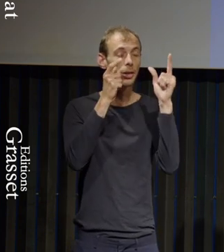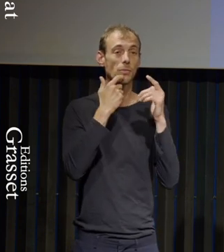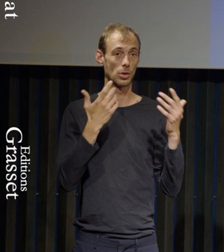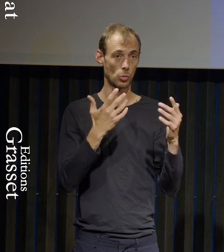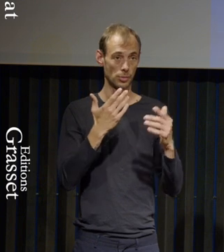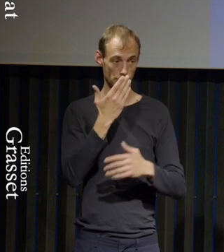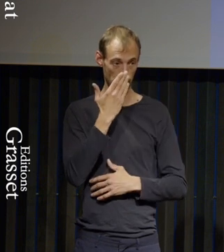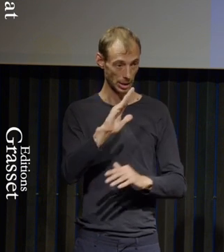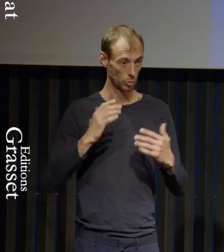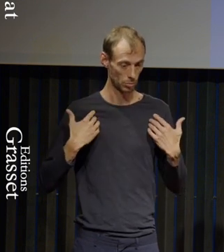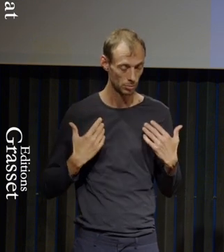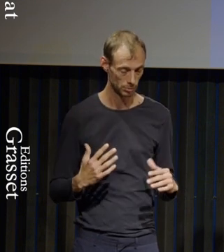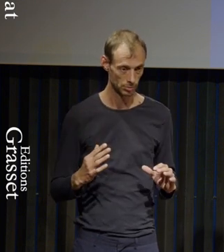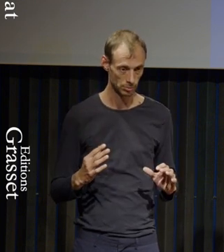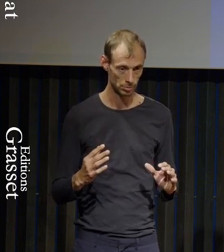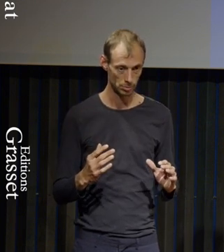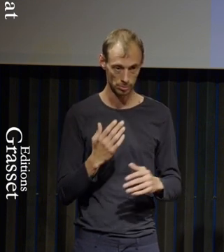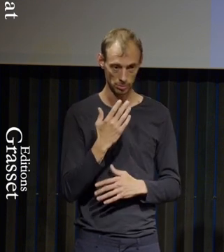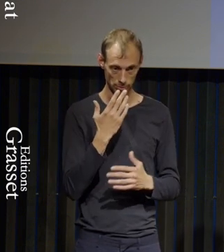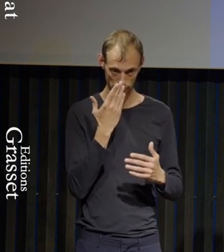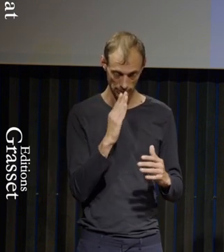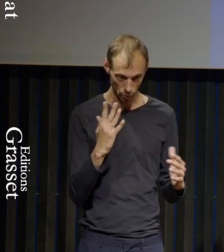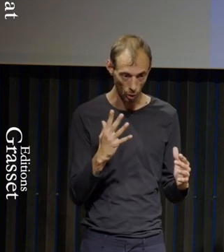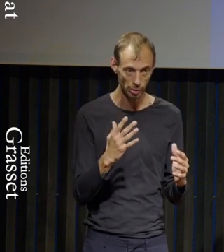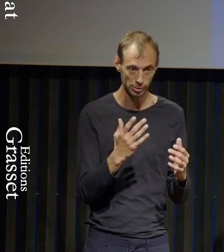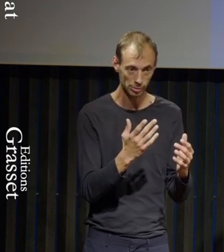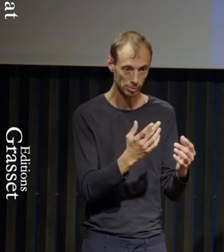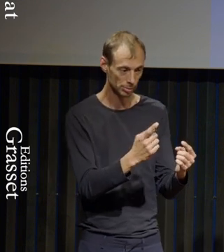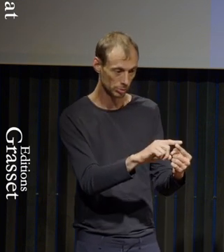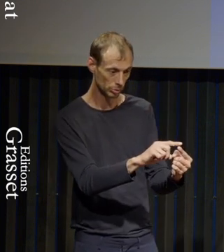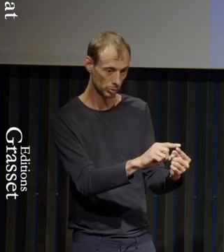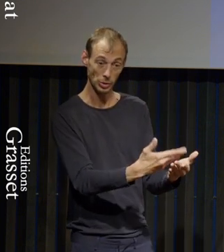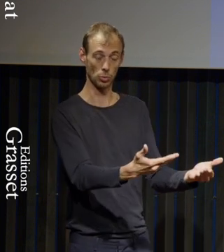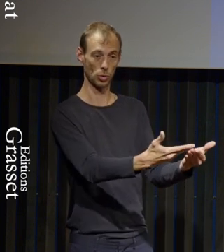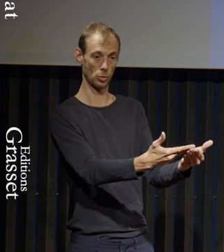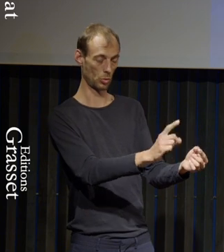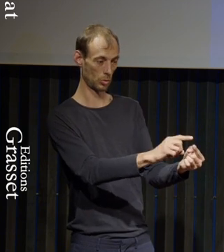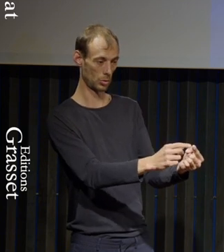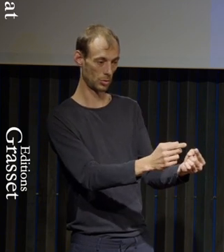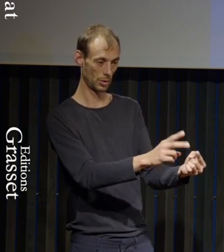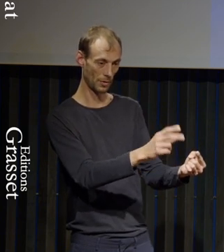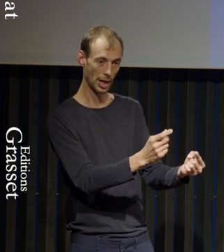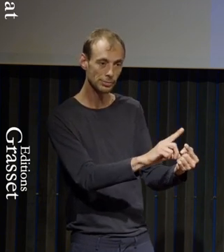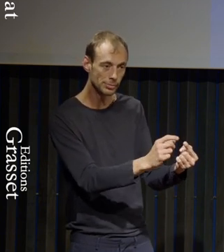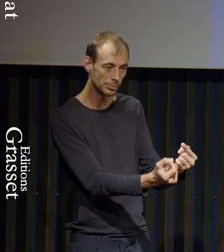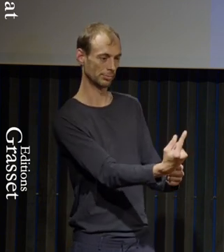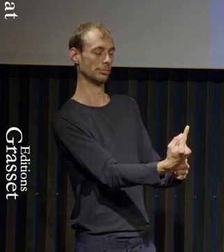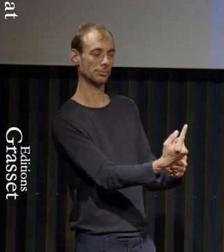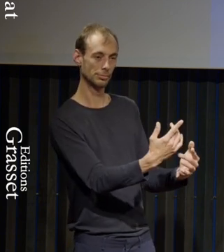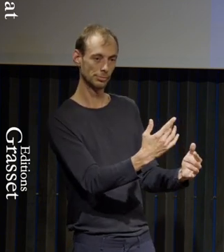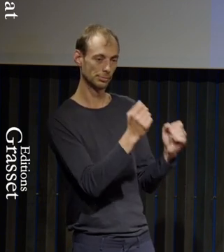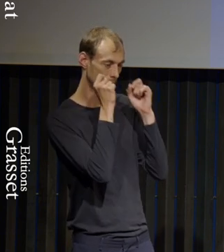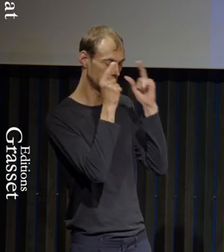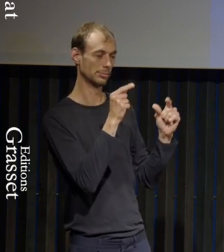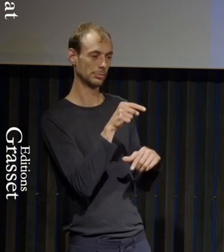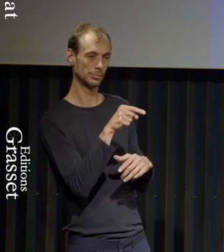prend le temps de voir ce qu'il y a de surprenant, d'étonnant dans la situation à laquelle on est confronté. Il y a